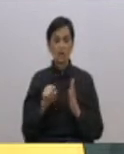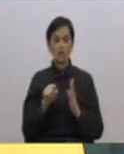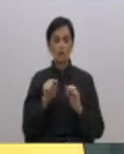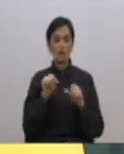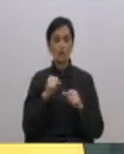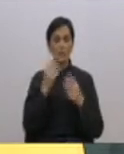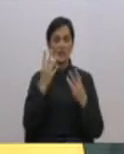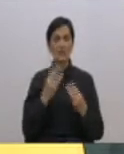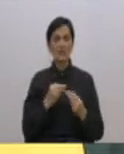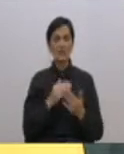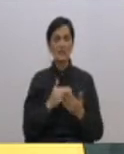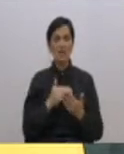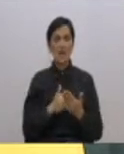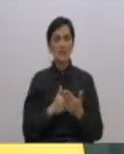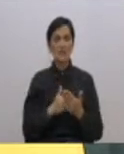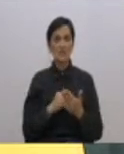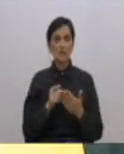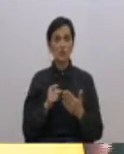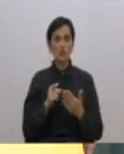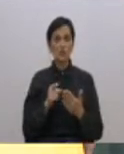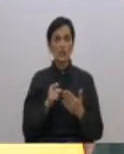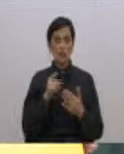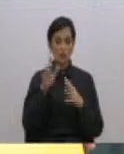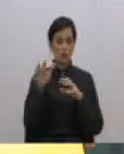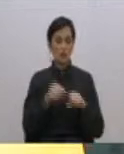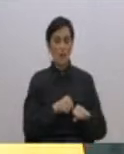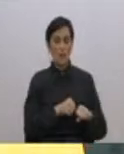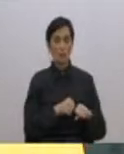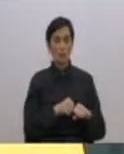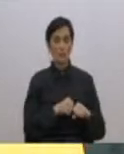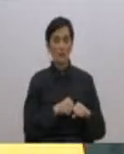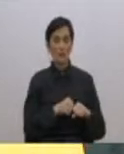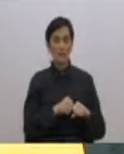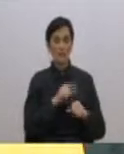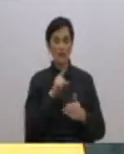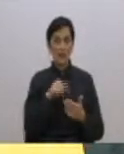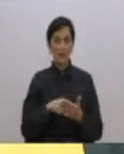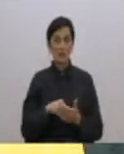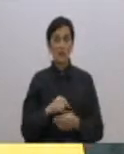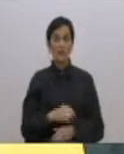უკვე დღის წესრიგში ამ ნივთის ჩამორთმევის საკითხი.